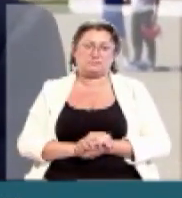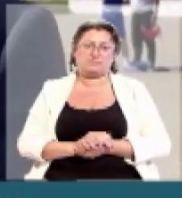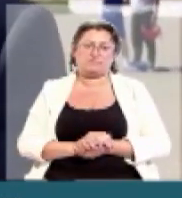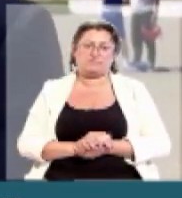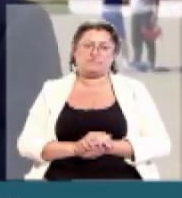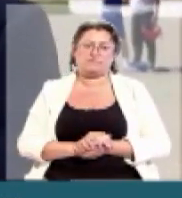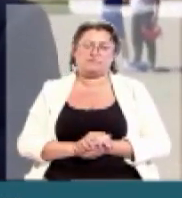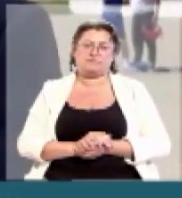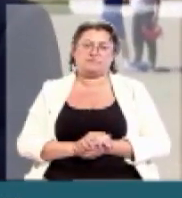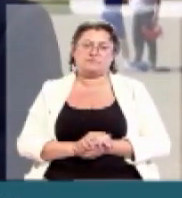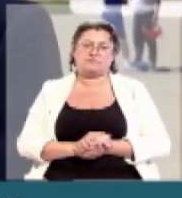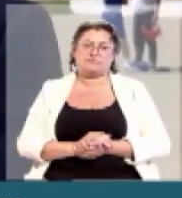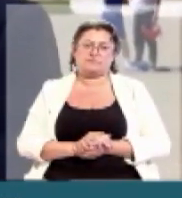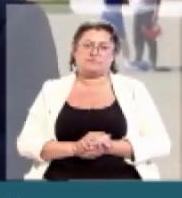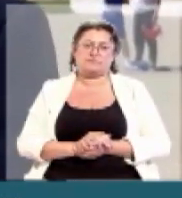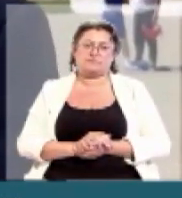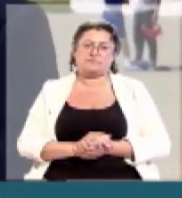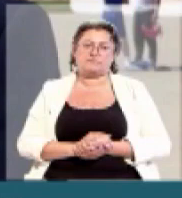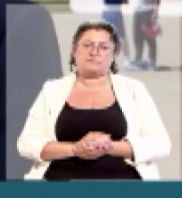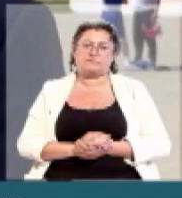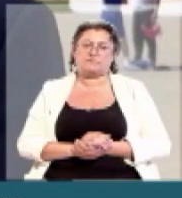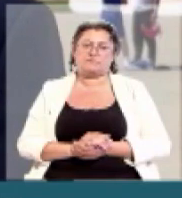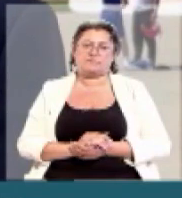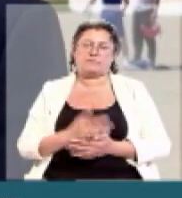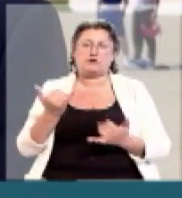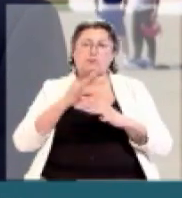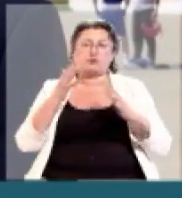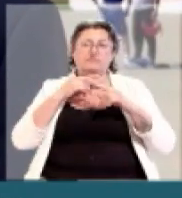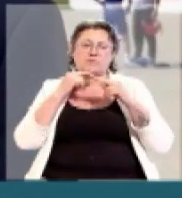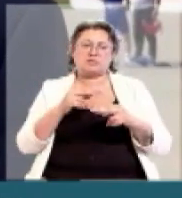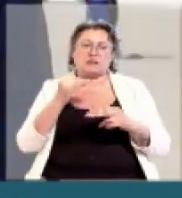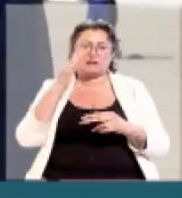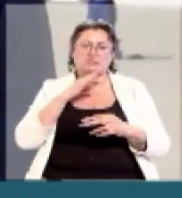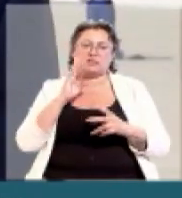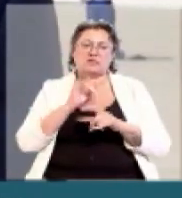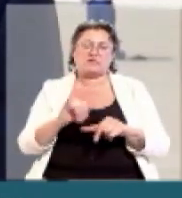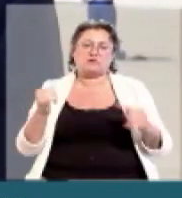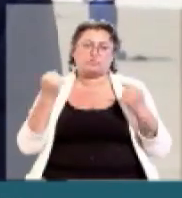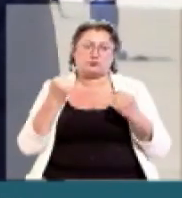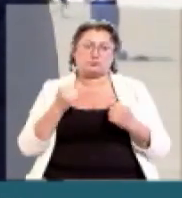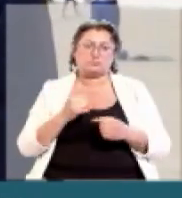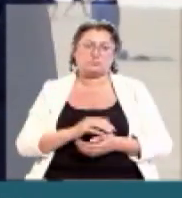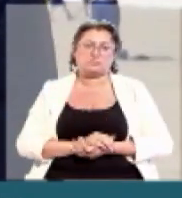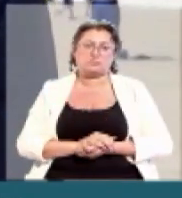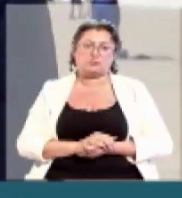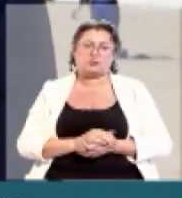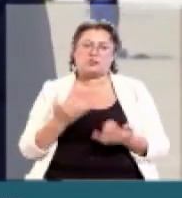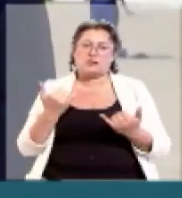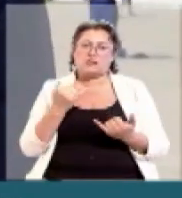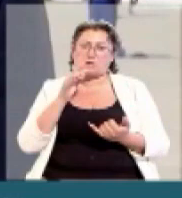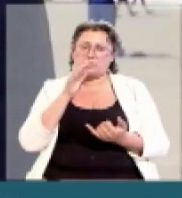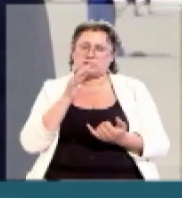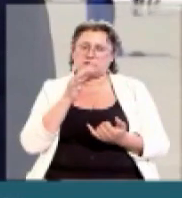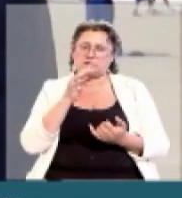что сейчас делают большой акцент именно на развитии популяризации спорта. Условия создаются все. На данный момент,